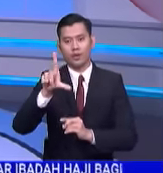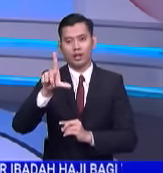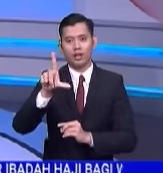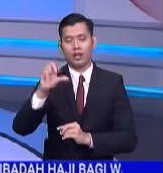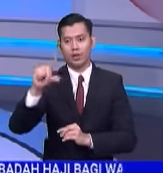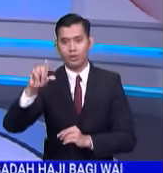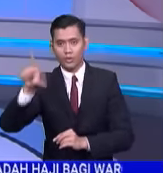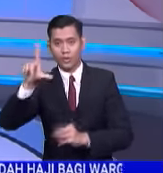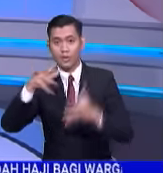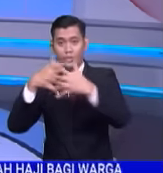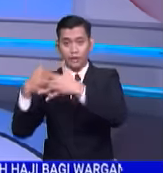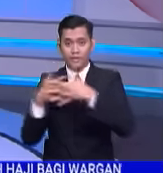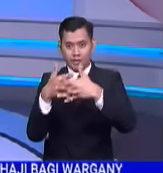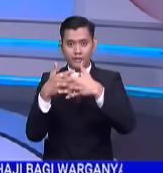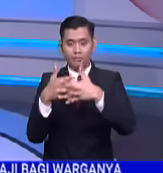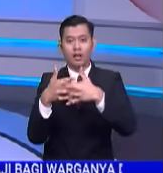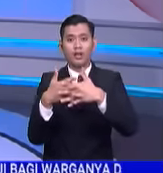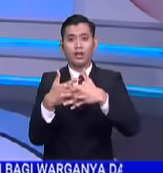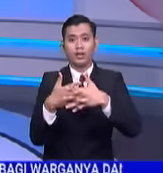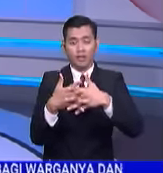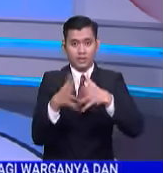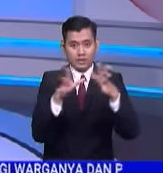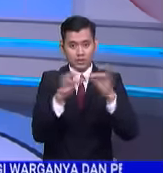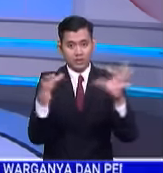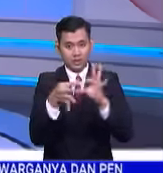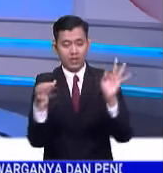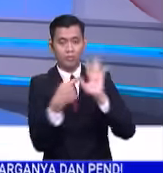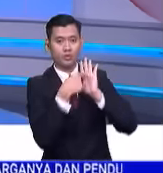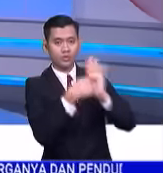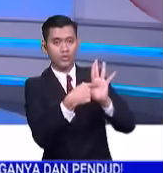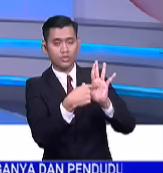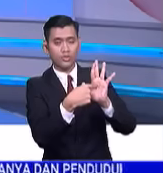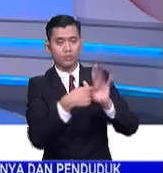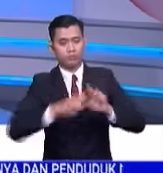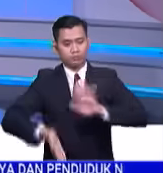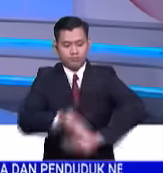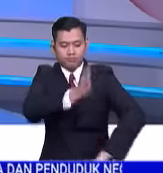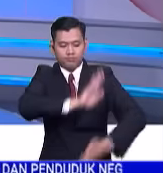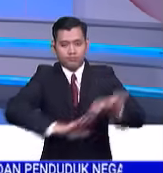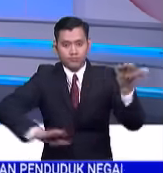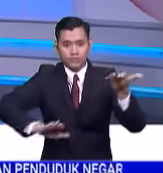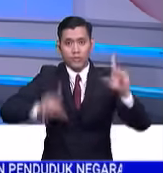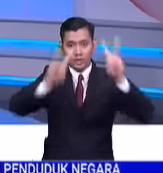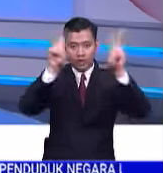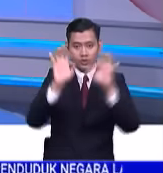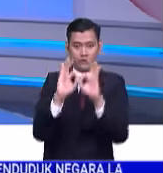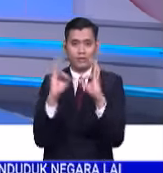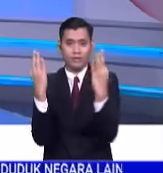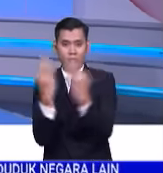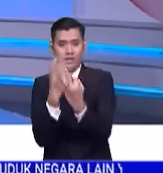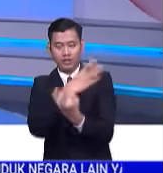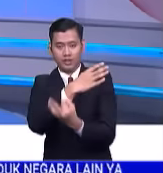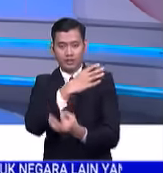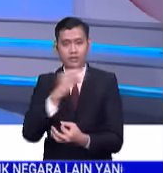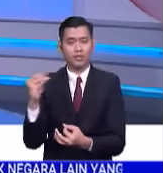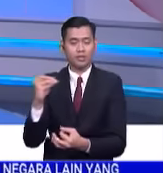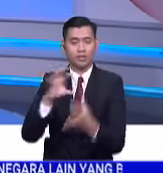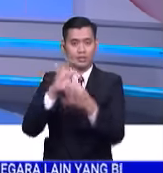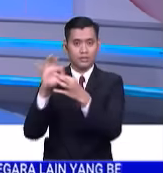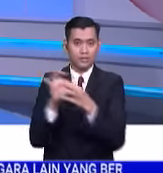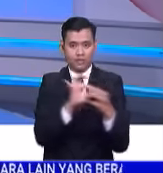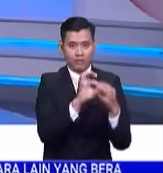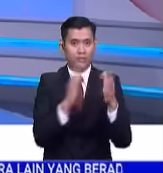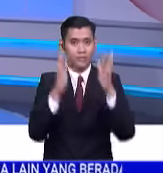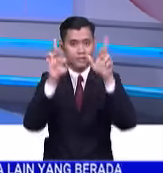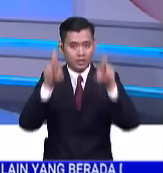USA di Amerika Syarikat. Filem yang memaparkan beberapa seni persilatan dengan tema kekeluargaan dan persaudaraan itu mendapat